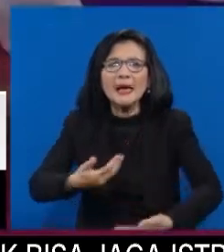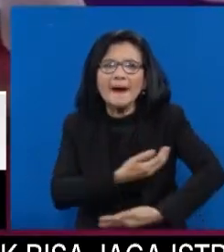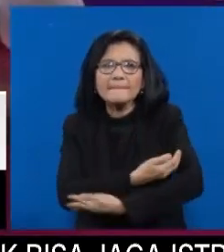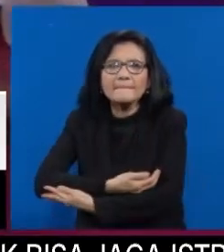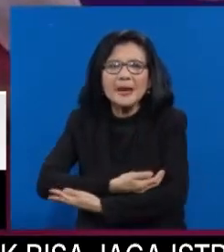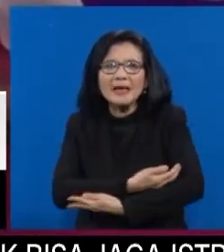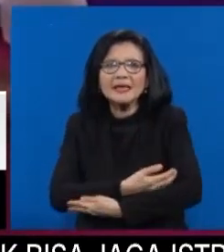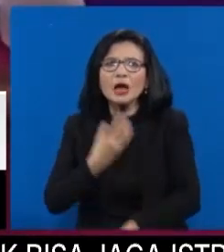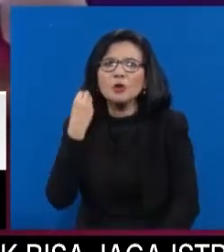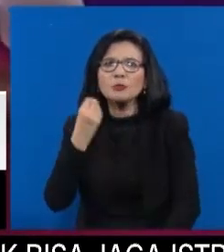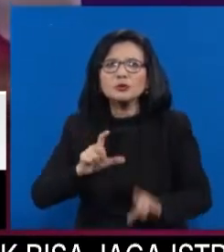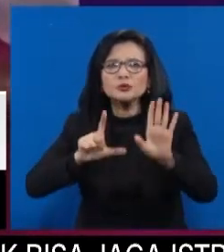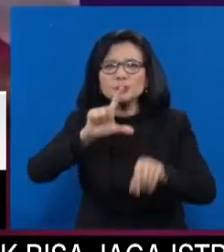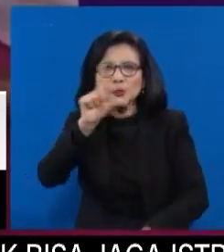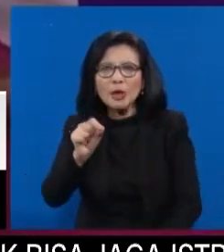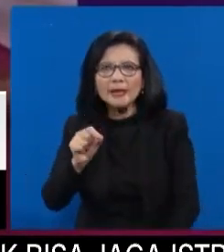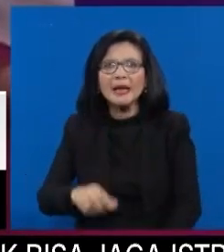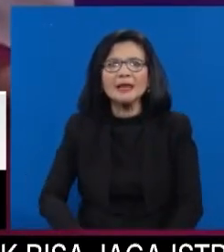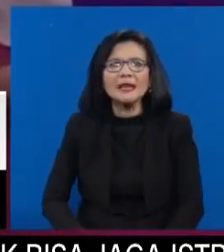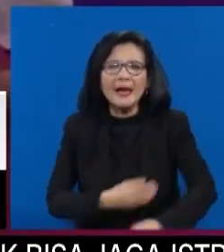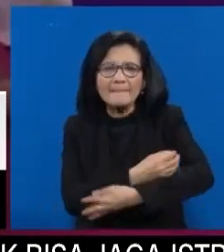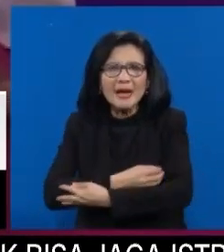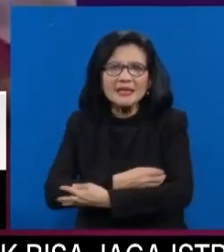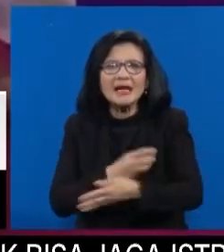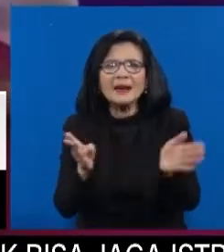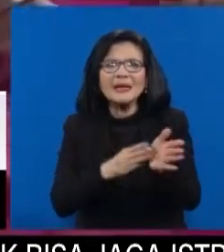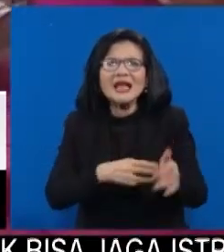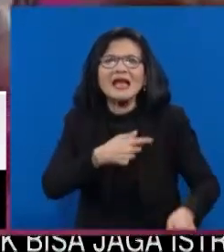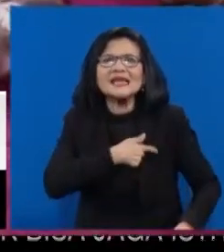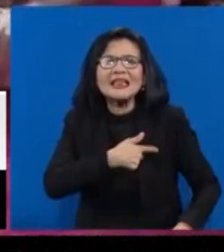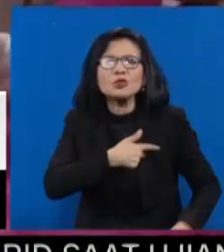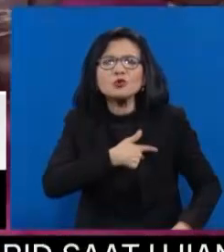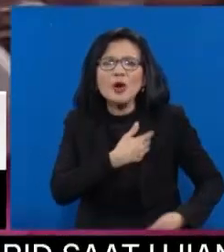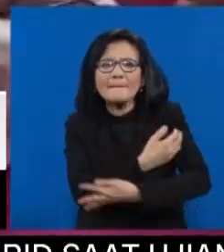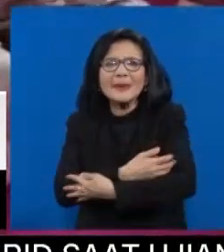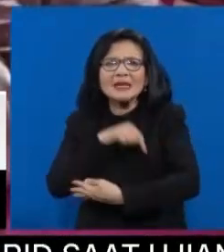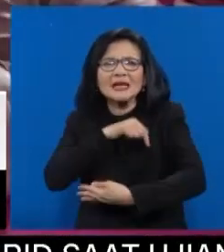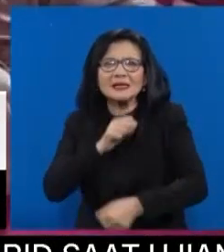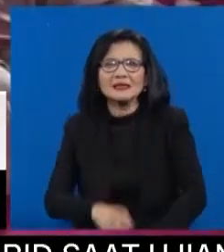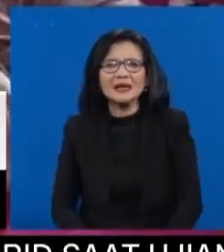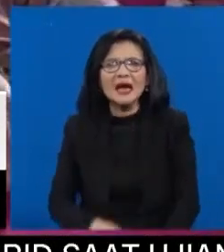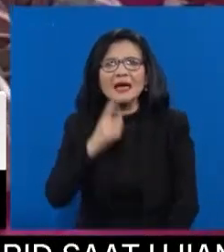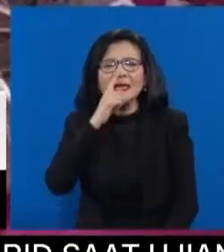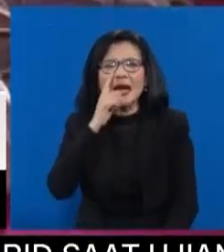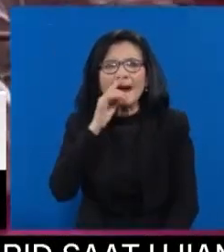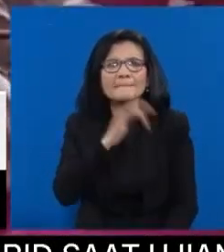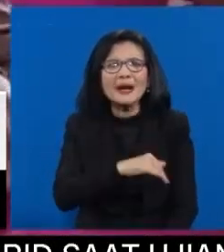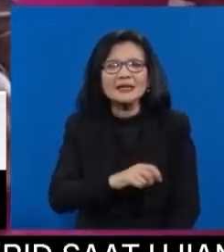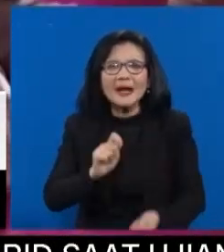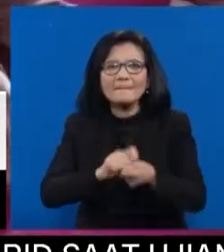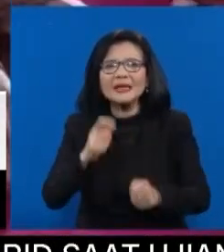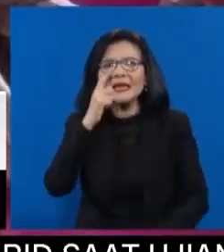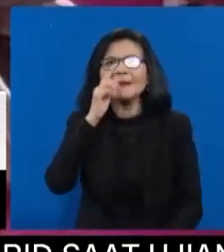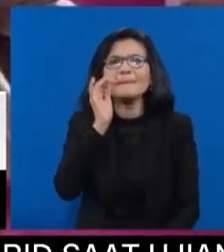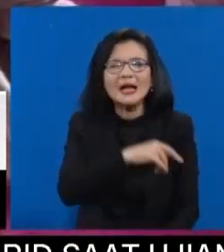berusia 7 bulan dan mengalami gangguan jantung. Terdakwa kasus pemalsuan surat bebas COVID-19 sudah hampir